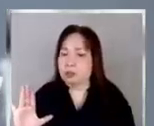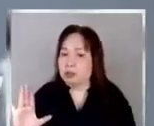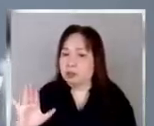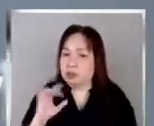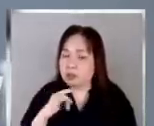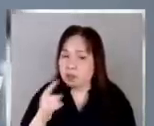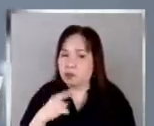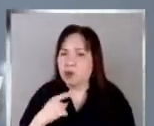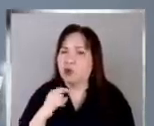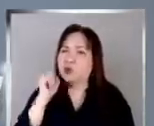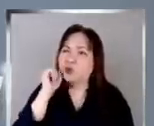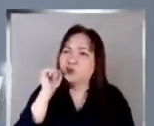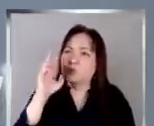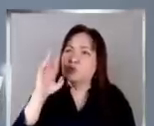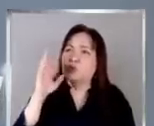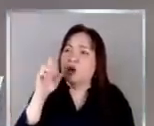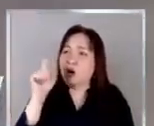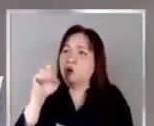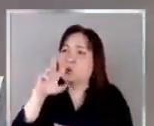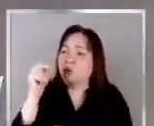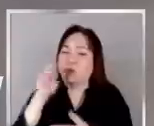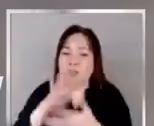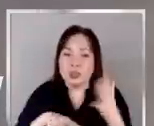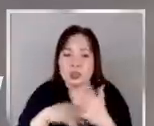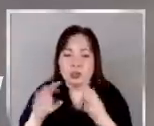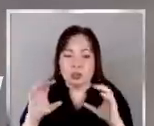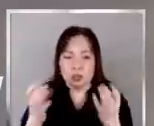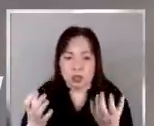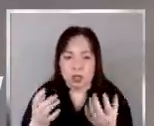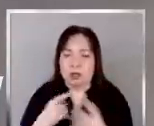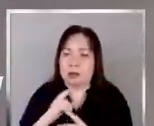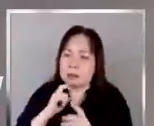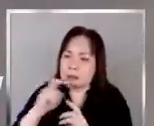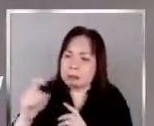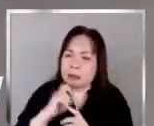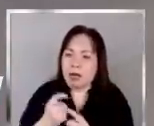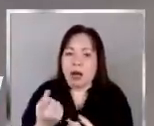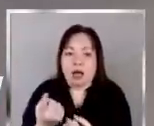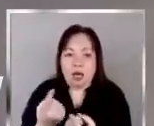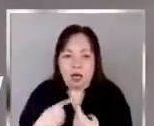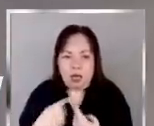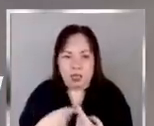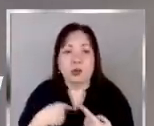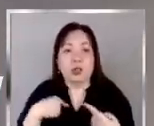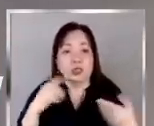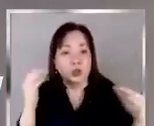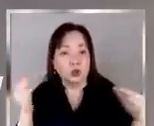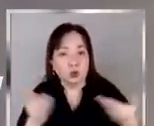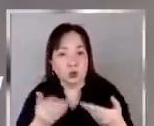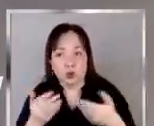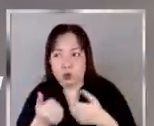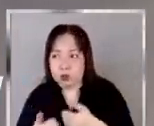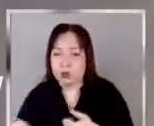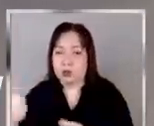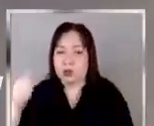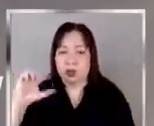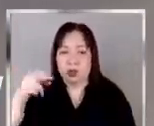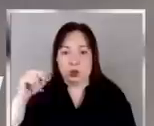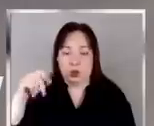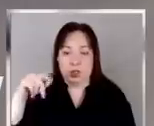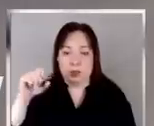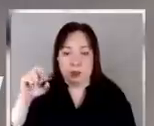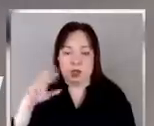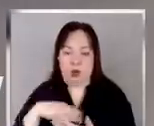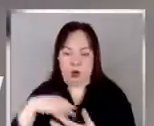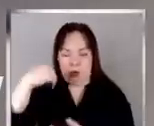ang susunod na schedule ng klase. Nagsabi din ng kausap na ipapakilala siya sa chapter at siya ang tatayong ninong sa